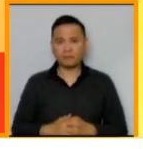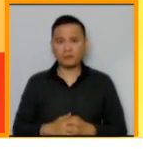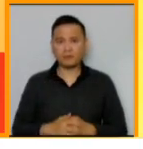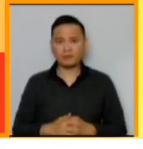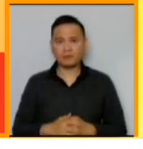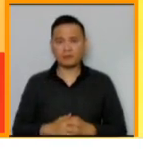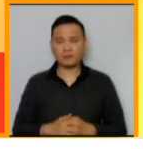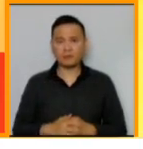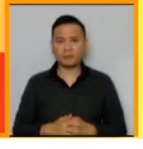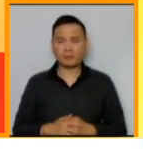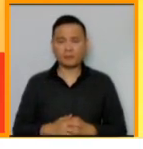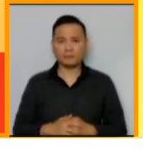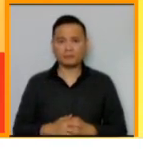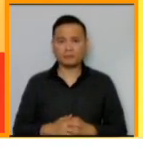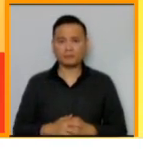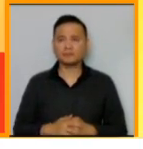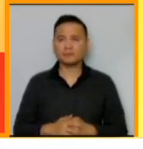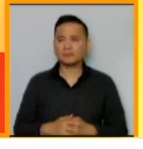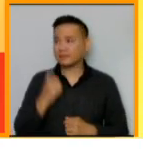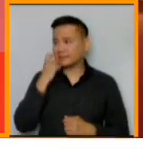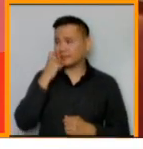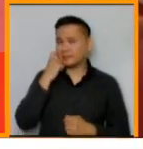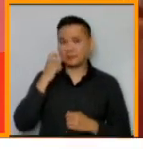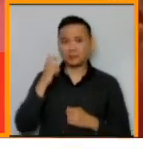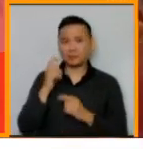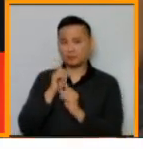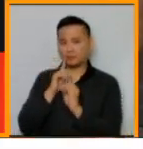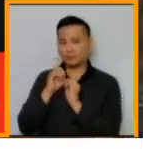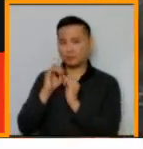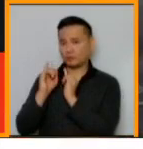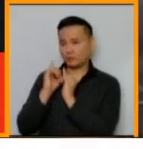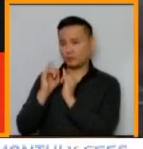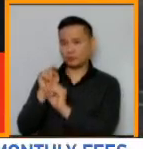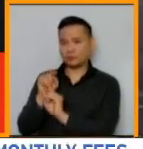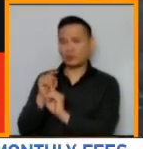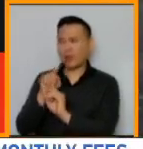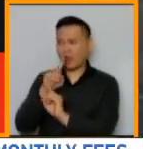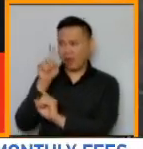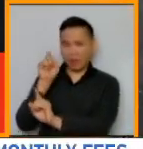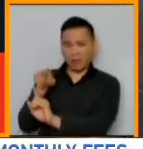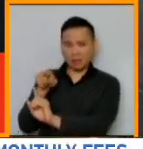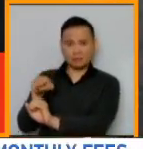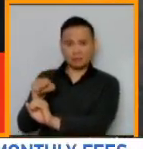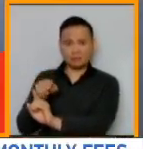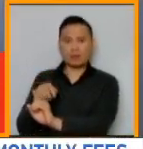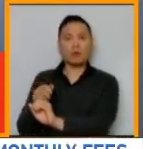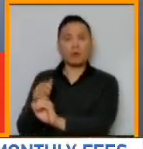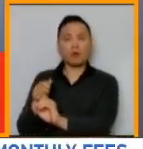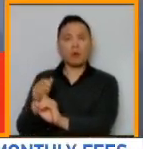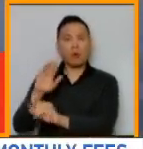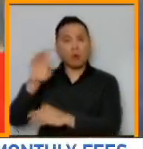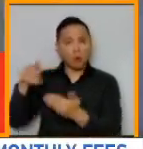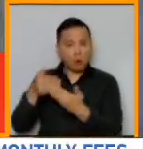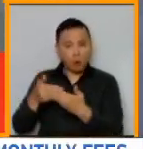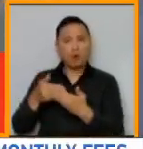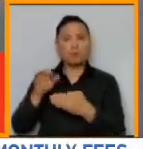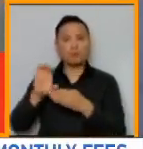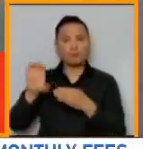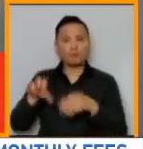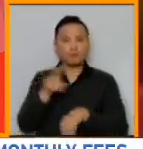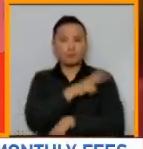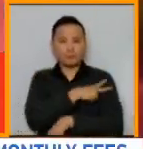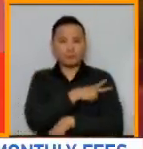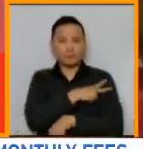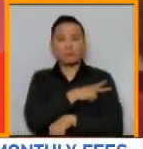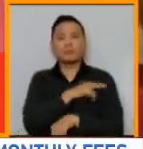Yung kanina, yung mga nakausap natin mga jeepney driver, lahat yung tinanong ko, ang sabi nila, lahat sila ay fully vaccinated na at nakapag-booster